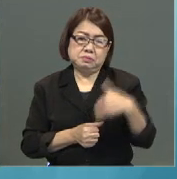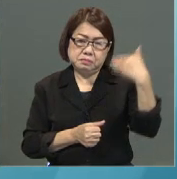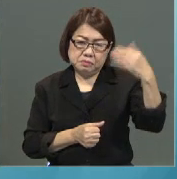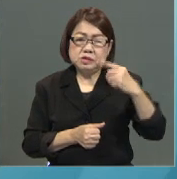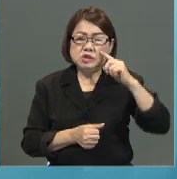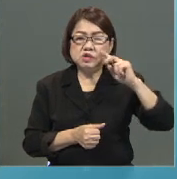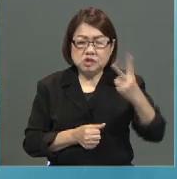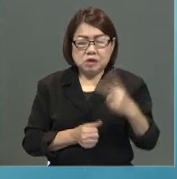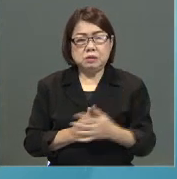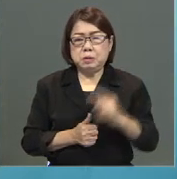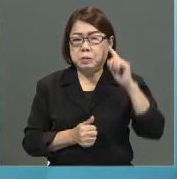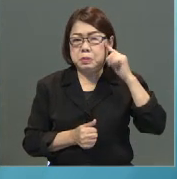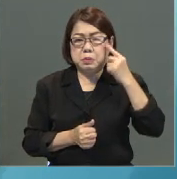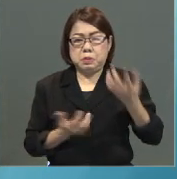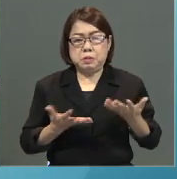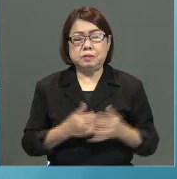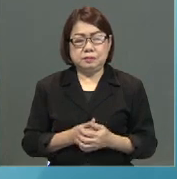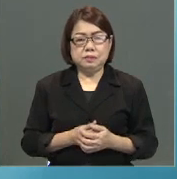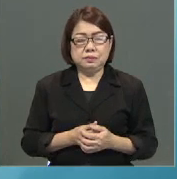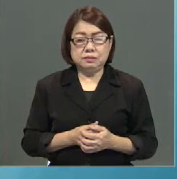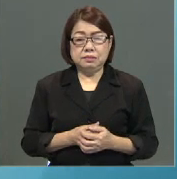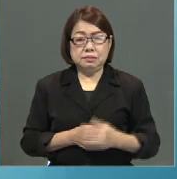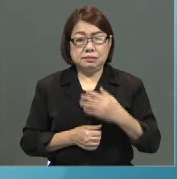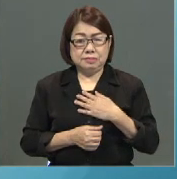ระยะแล้วก็นะครับจำเป็นต้องมีการต้องมีอะไรตาเพื่อเตรียมความพร้อมในการเปิดประเทศอาทิมาตรการด้านกฎหมายนะครับแผนปฏิบัติการในการบริหารกิจการบริหารวิกฤติเพื่อรองรับการอ่านความเสี่ยงที่อาจจะกลับมาแพร่ระบาดของโรค20